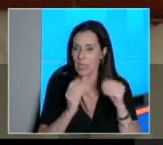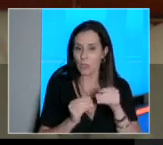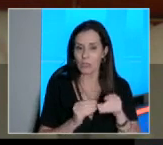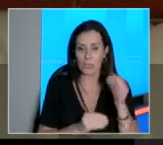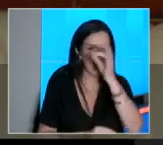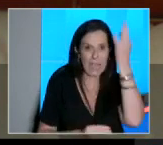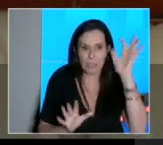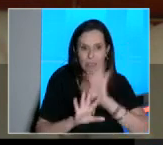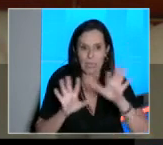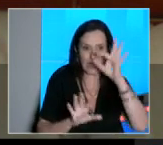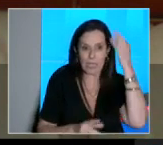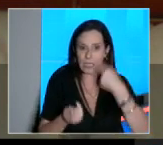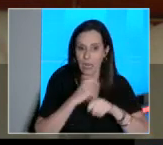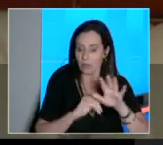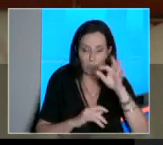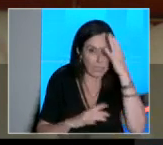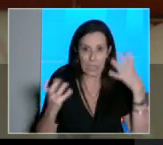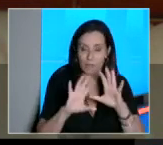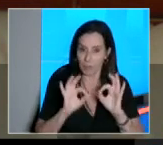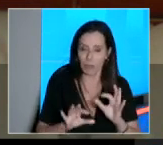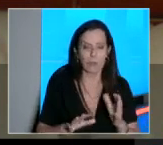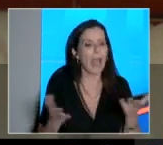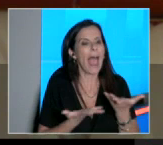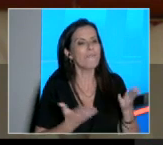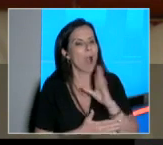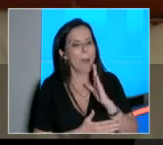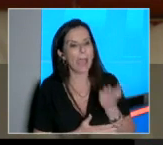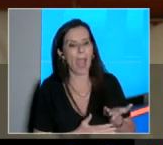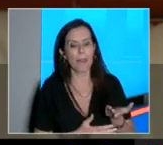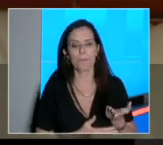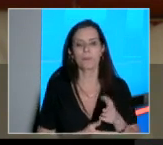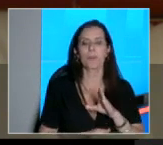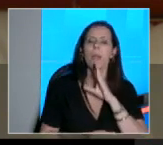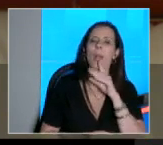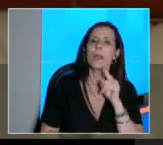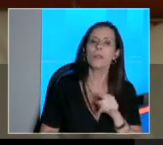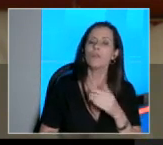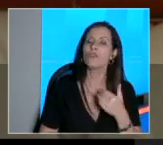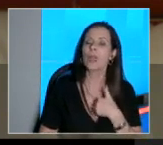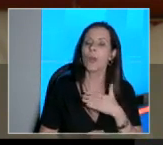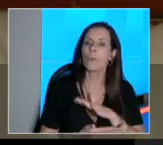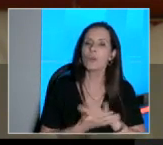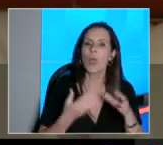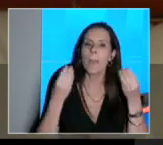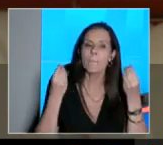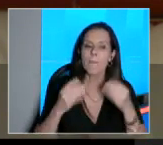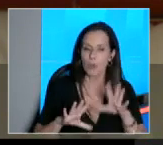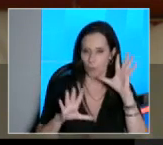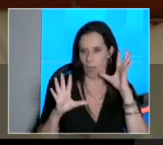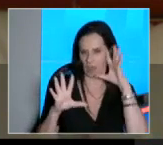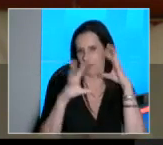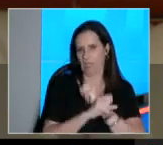זה נס כלכלי ונס חברתי. אוקיי, אז איפה הבעיה? הבעיה היא שאנחנו פשוט איבדנו את